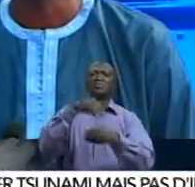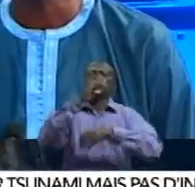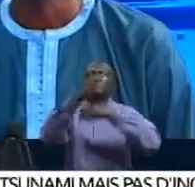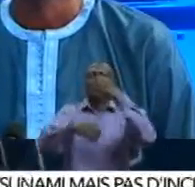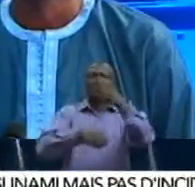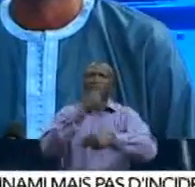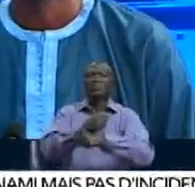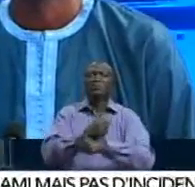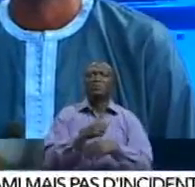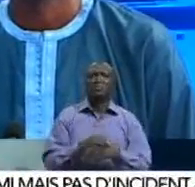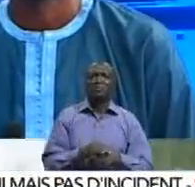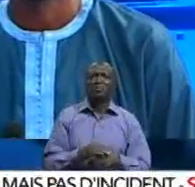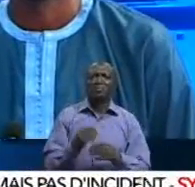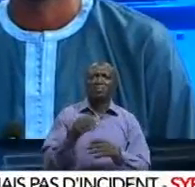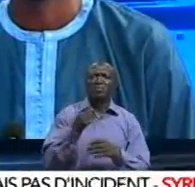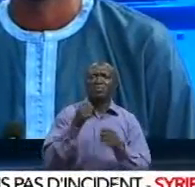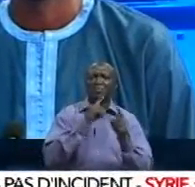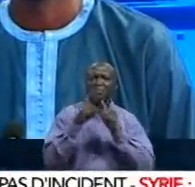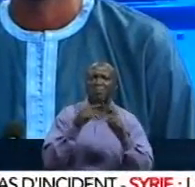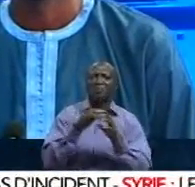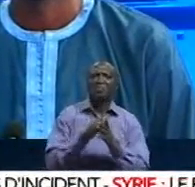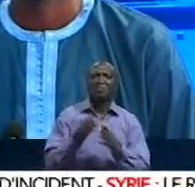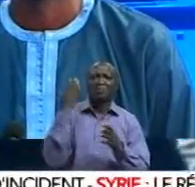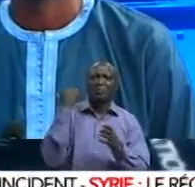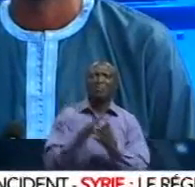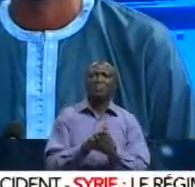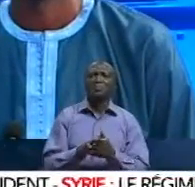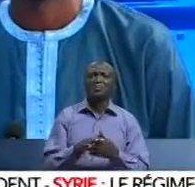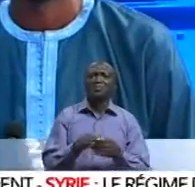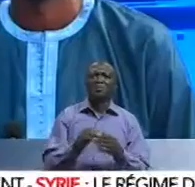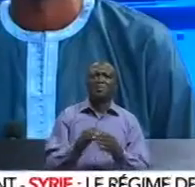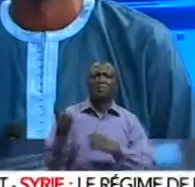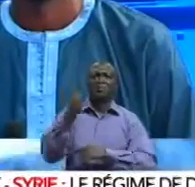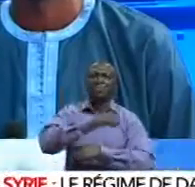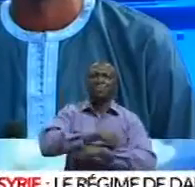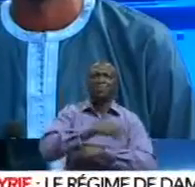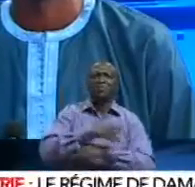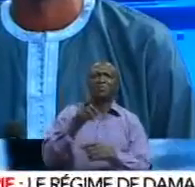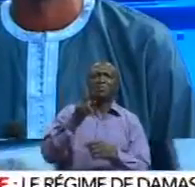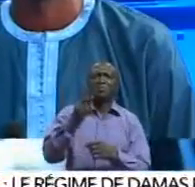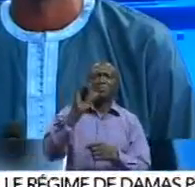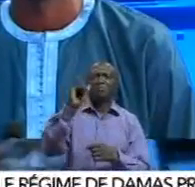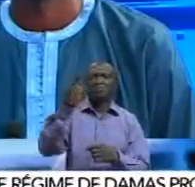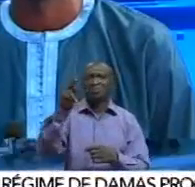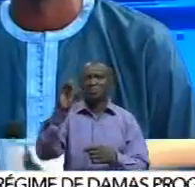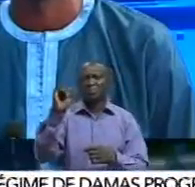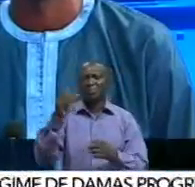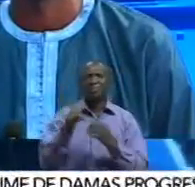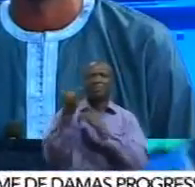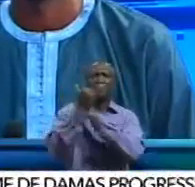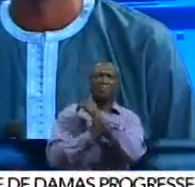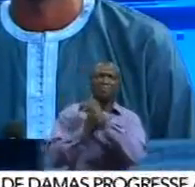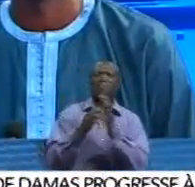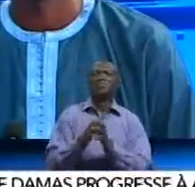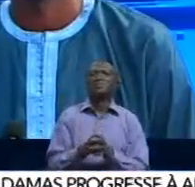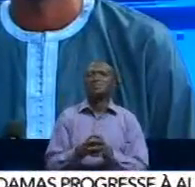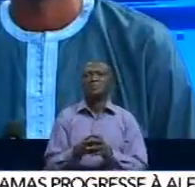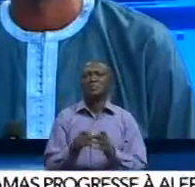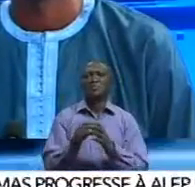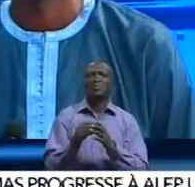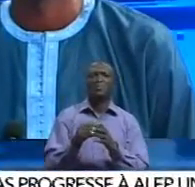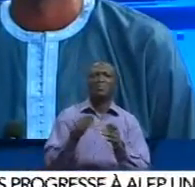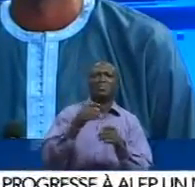on a entendu parler euh ces derniers jours que ça soit à à pikin ronar également à yumbeln ou à grand yof